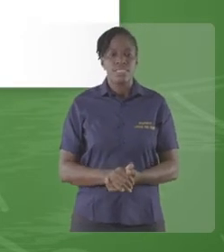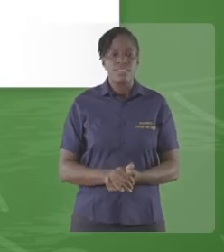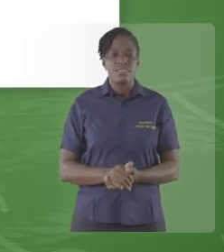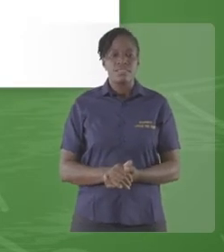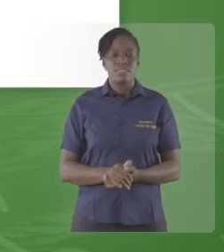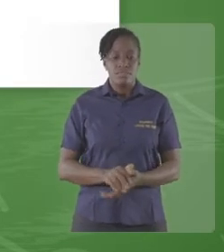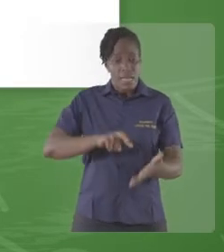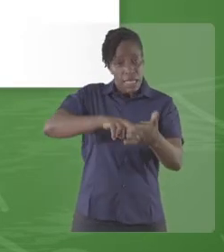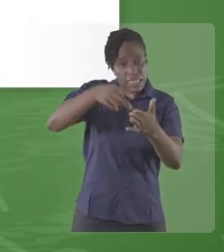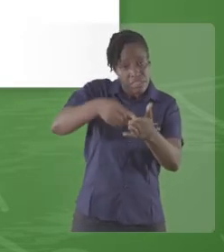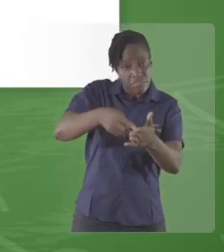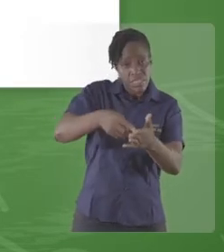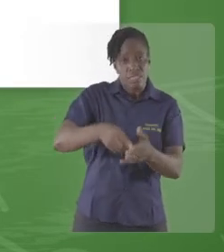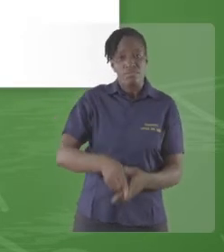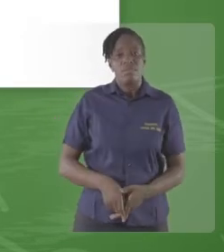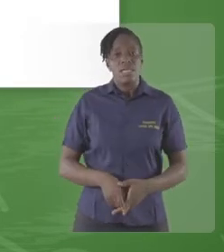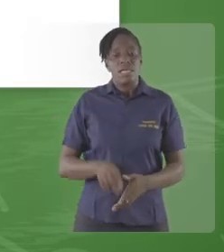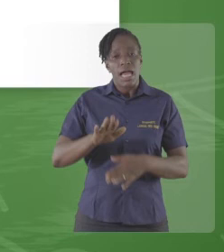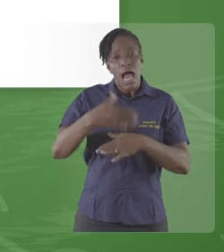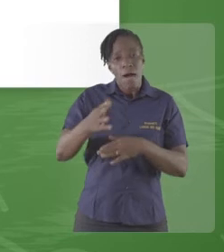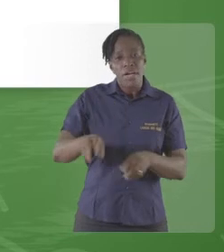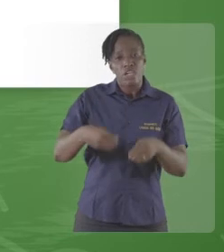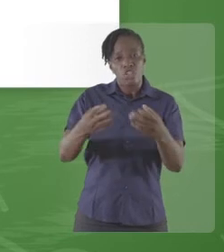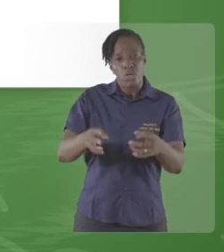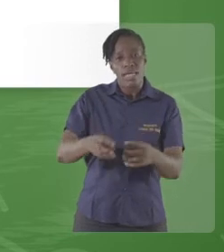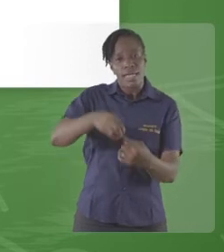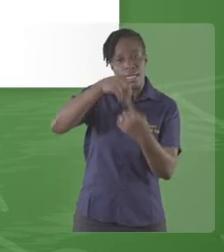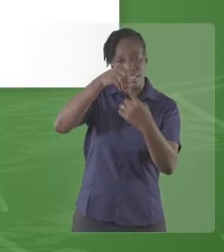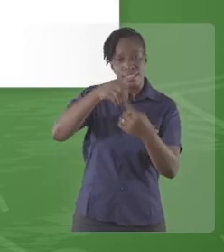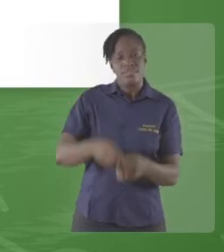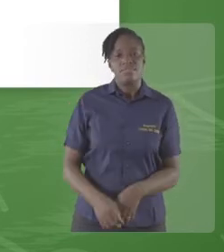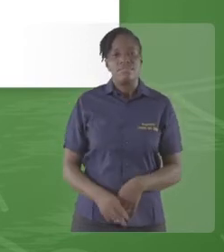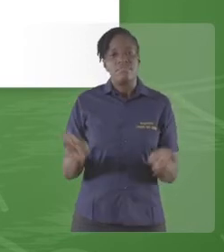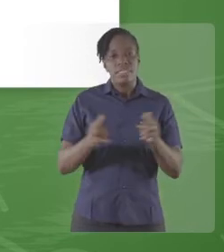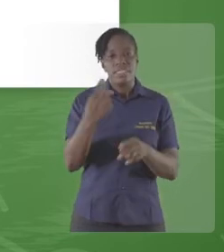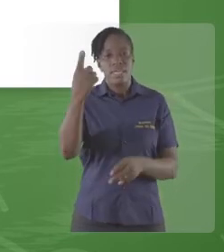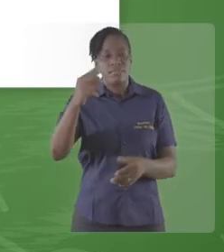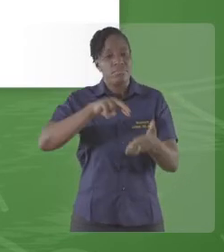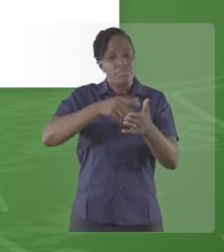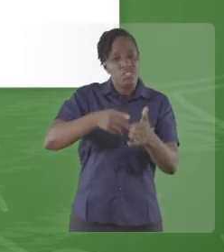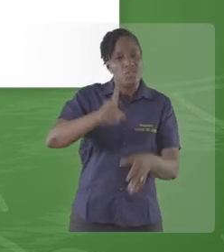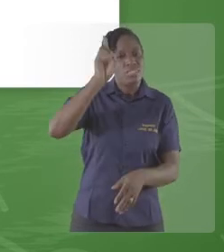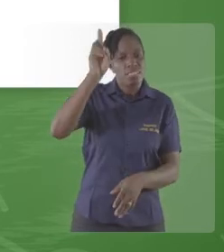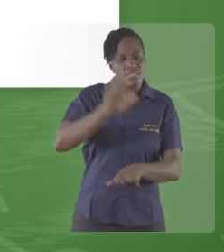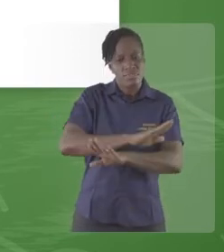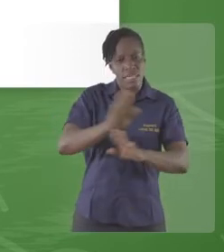Définissons et donnons les caractéristiques du discours indirect. 1.